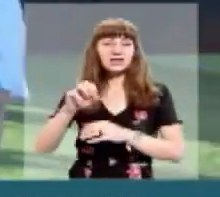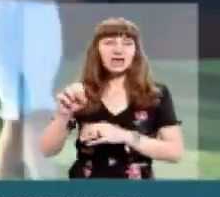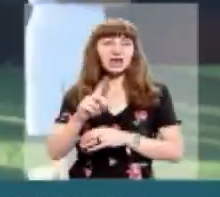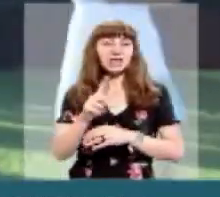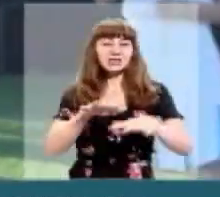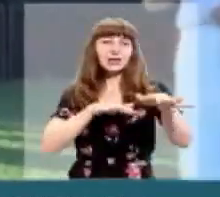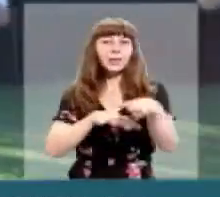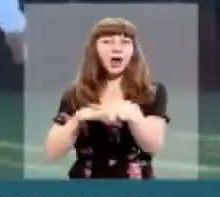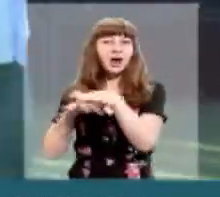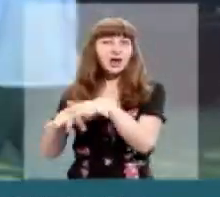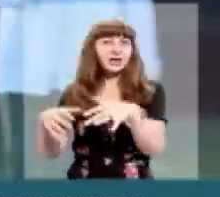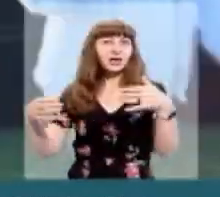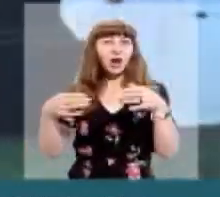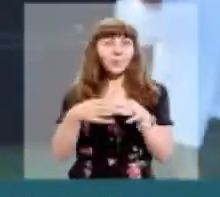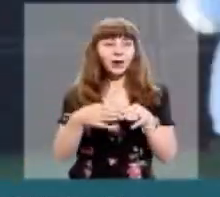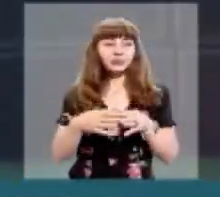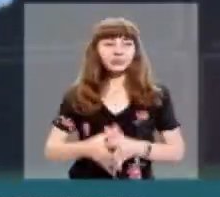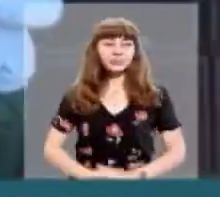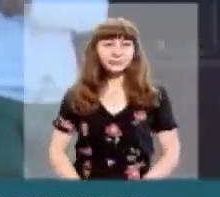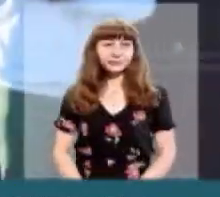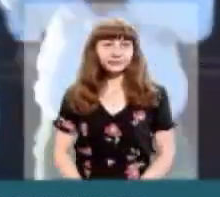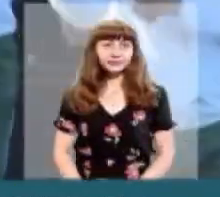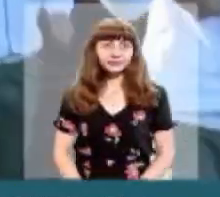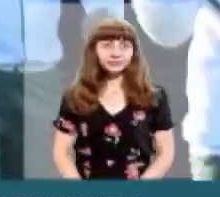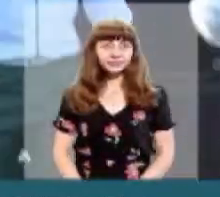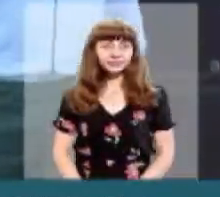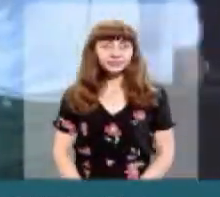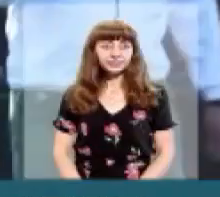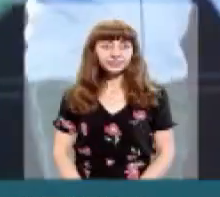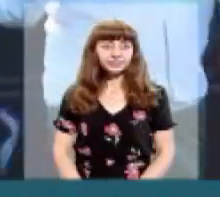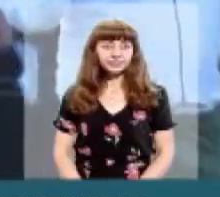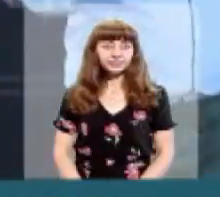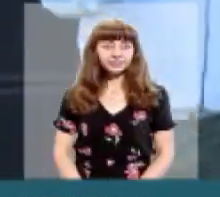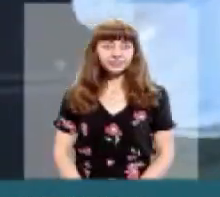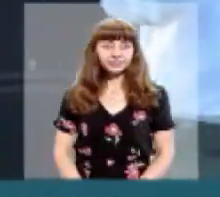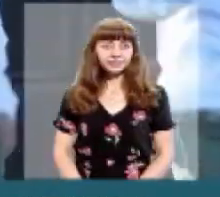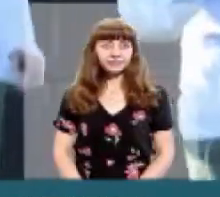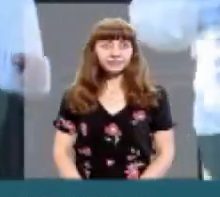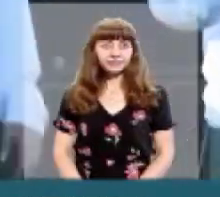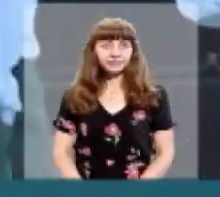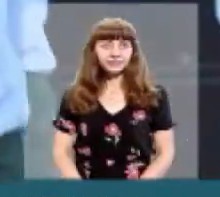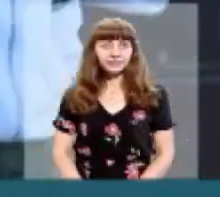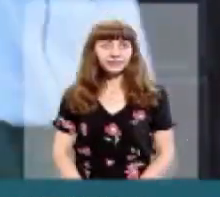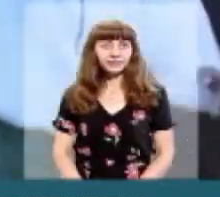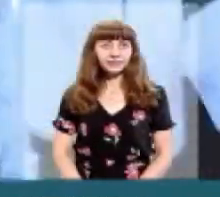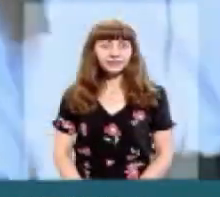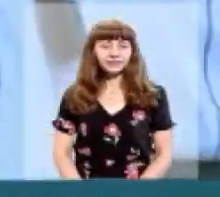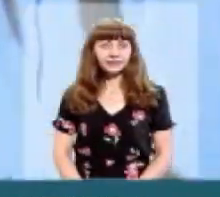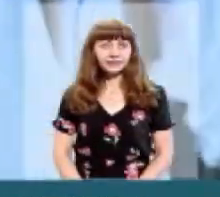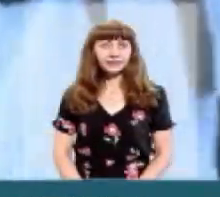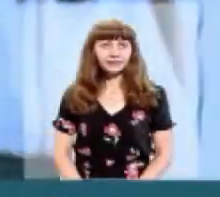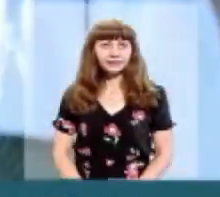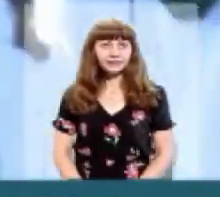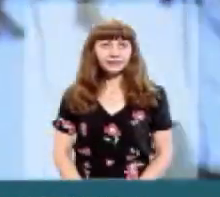В Аулекульском районе активно развиваются такие виды спорта, как казак күресі, тоғыз құмалақ. Соңғы